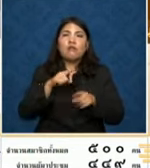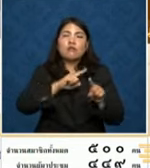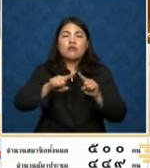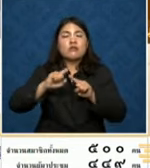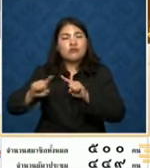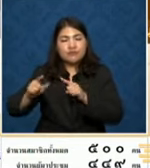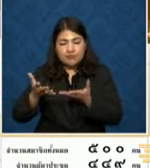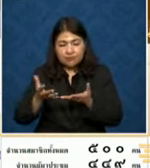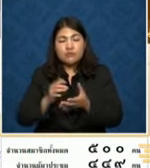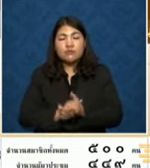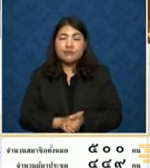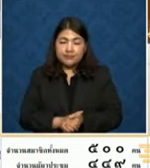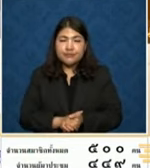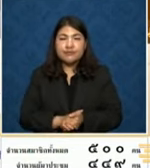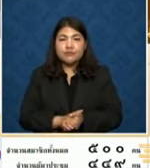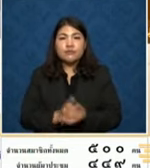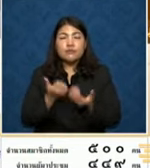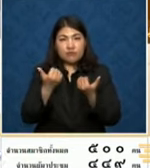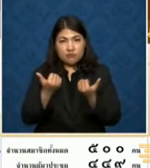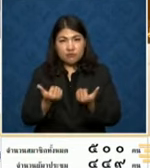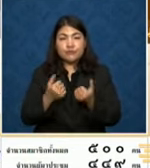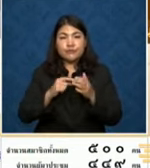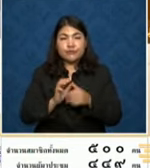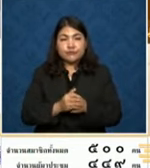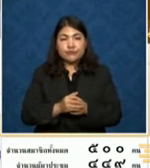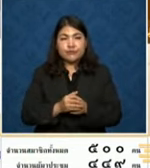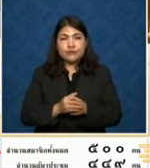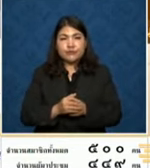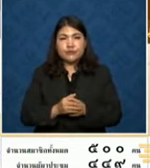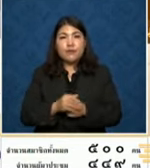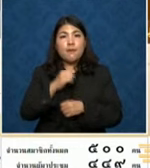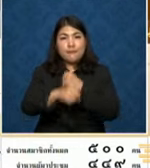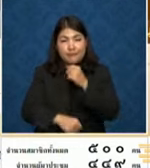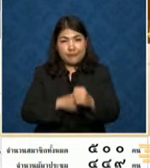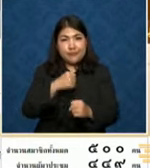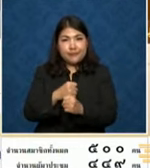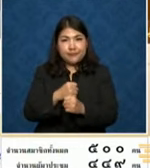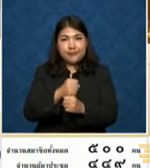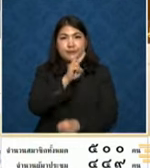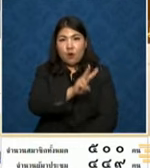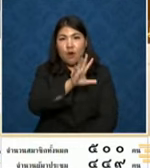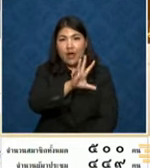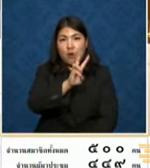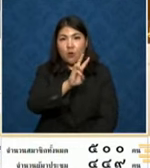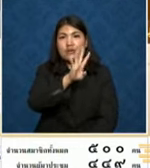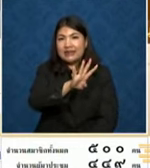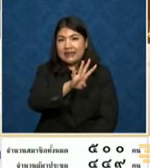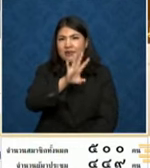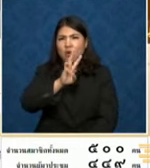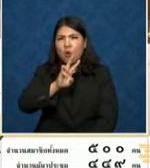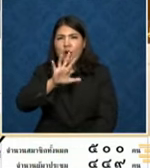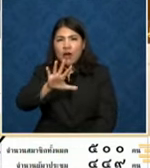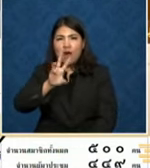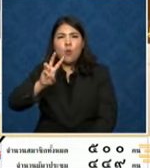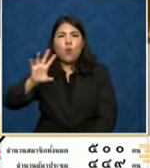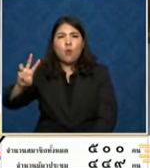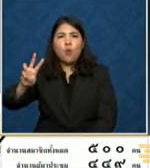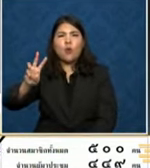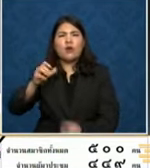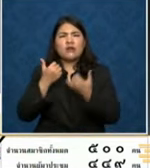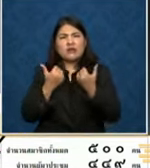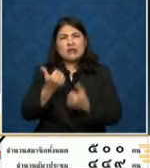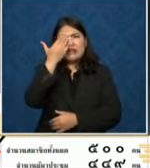ดังนั้นนะครับตั้งแต่นะครับปี64 65 66